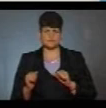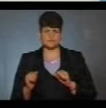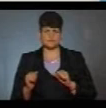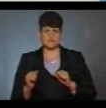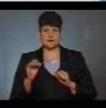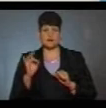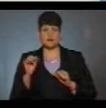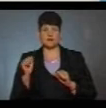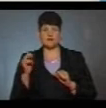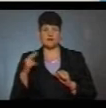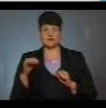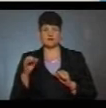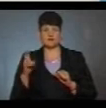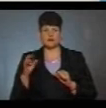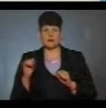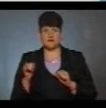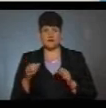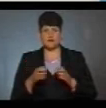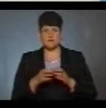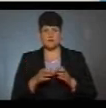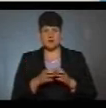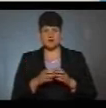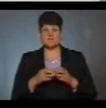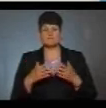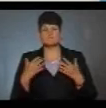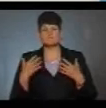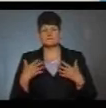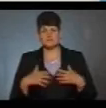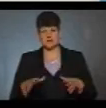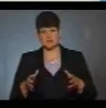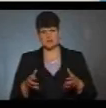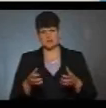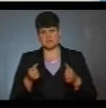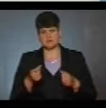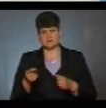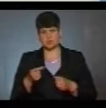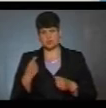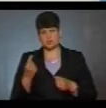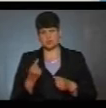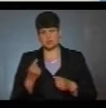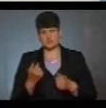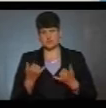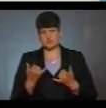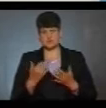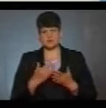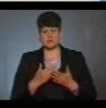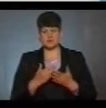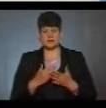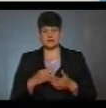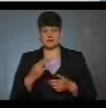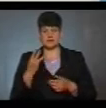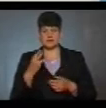радикальна партія дуже значно втратила підтримку в Тернопільській області. І зараз сягає ледь